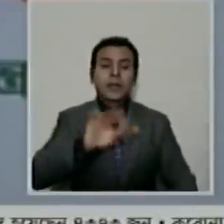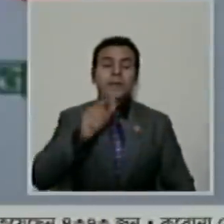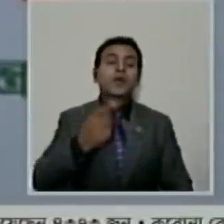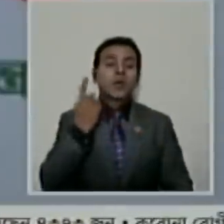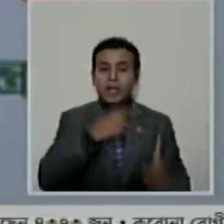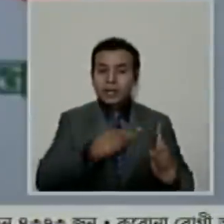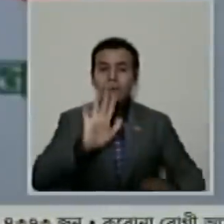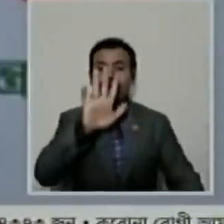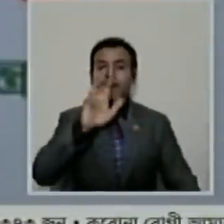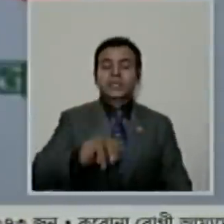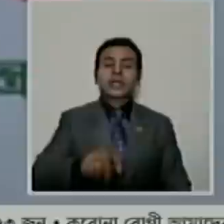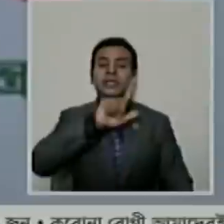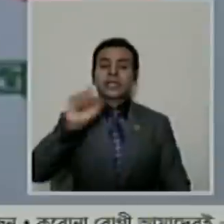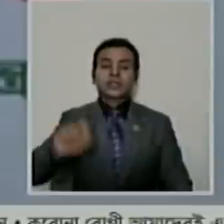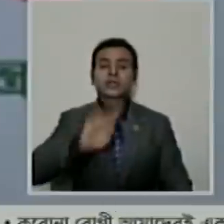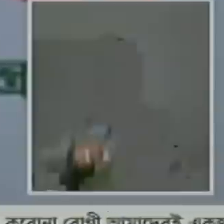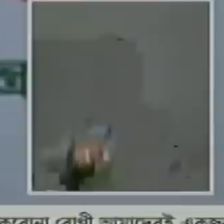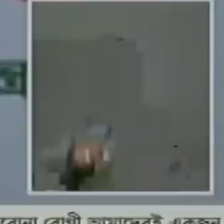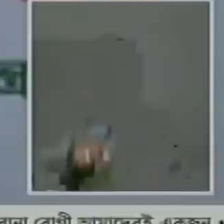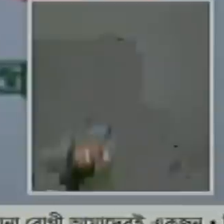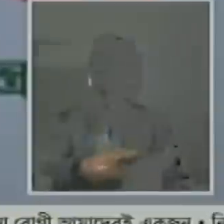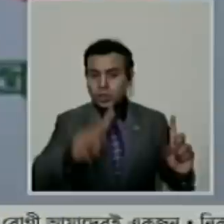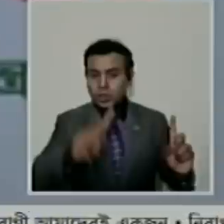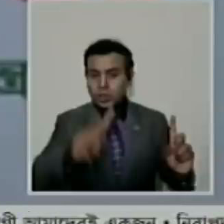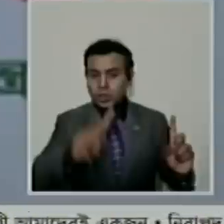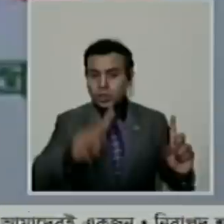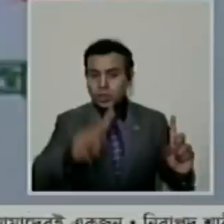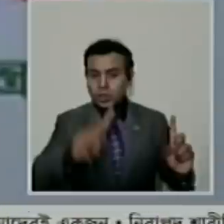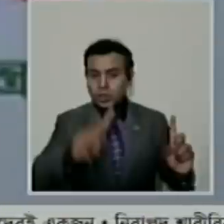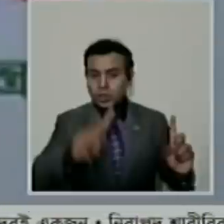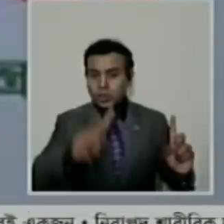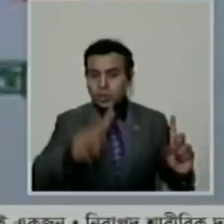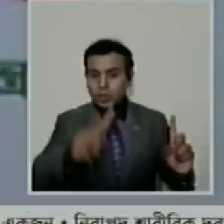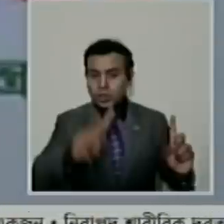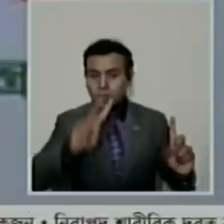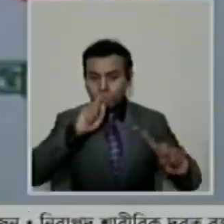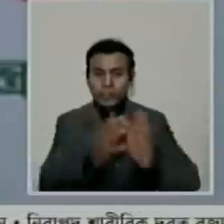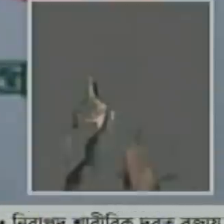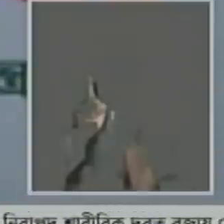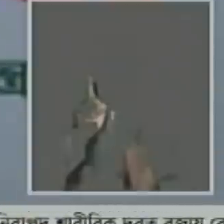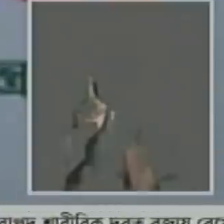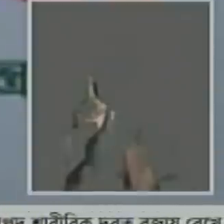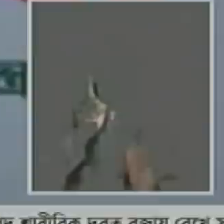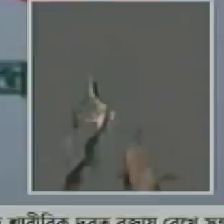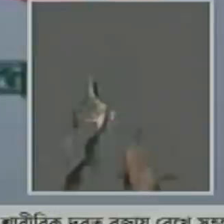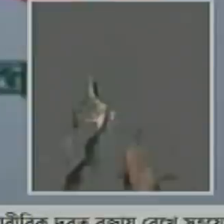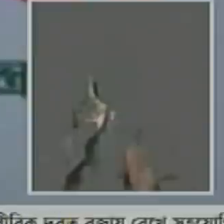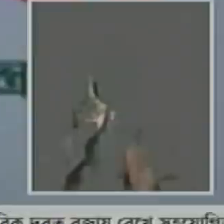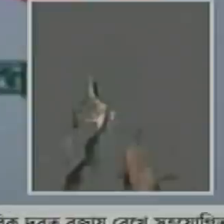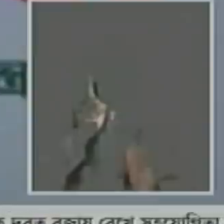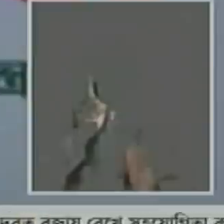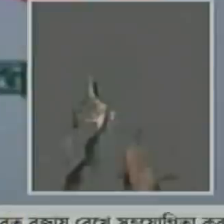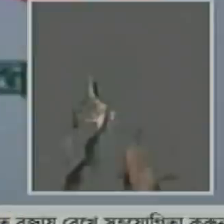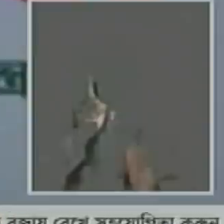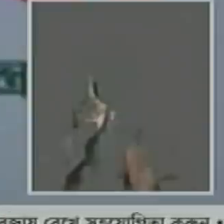1,27,995 জন। মৃত্যুবরণ করেছেন 151 জন এবং এ পর্যন্ত 4,201 জন। বিশ্ব পরিস্থিতিতে